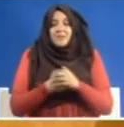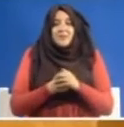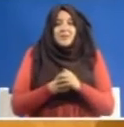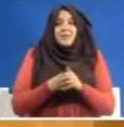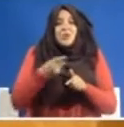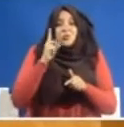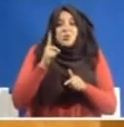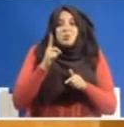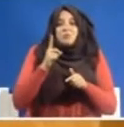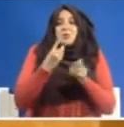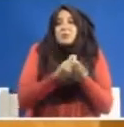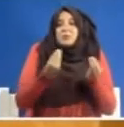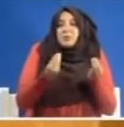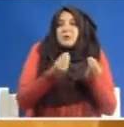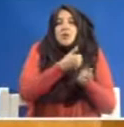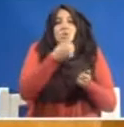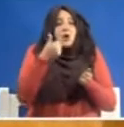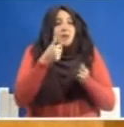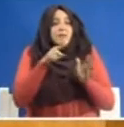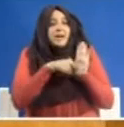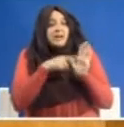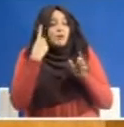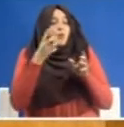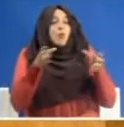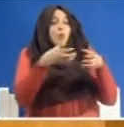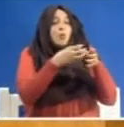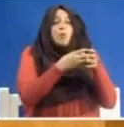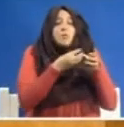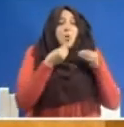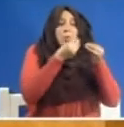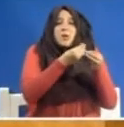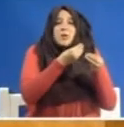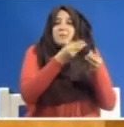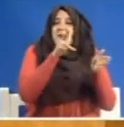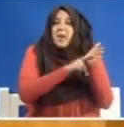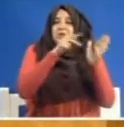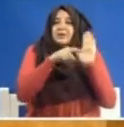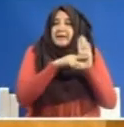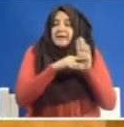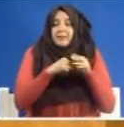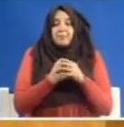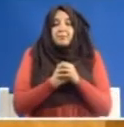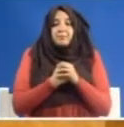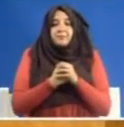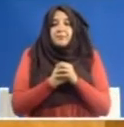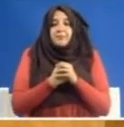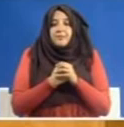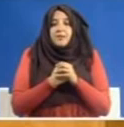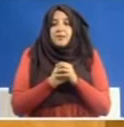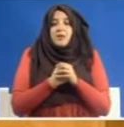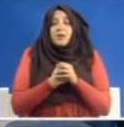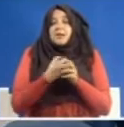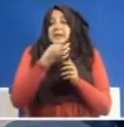بالأفراد أو تضر بالجماعات، يعني بالمجتمع ككل يعني. والمتابعة، ولهذا في كثير من